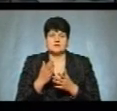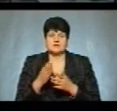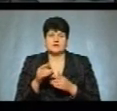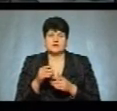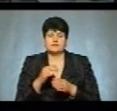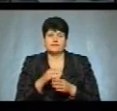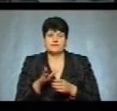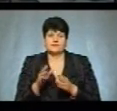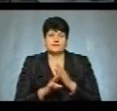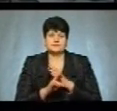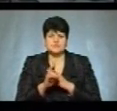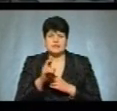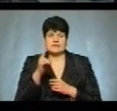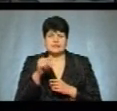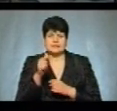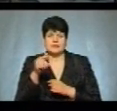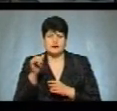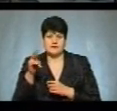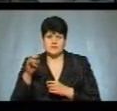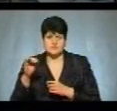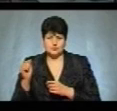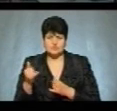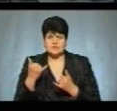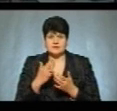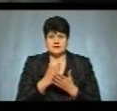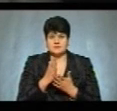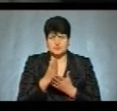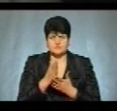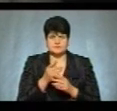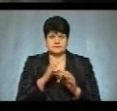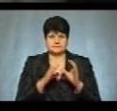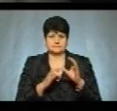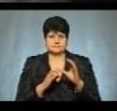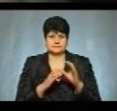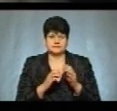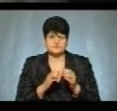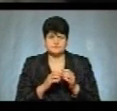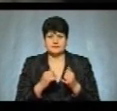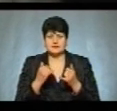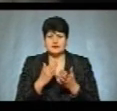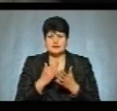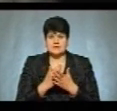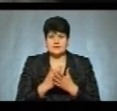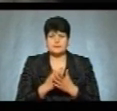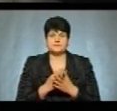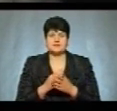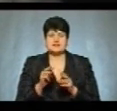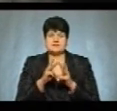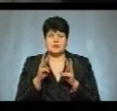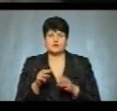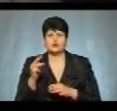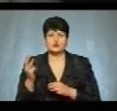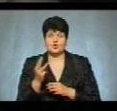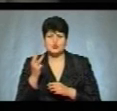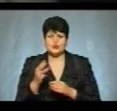Там перебуває наш кореспондент Богдан Буденчук, який з нами на зв'язку. Ми зараз знаходимося біля Свято-Троїцького собору,